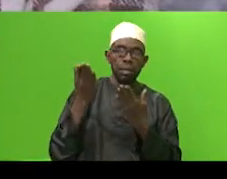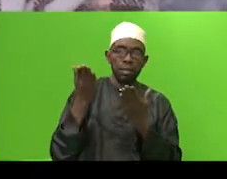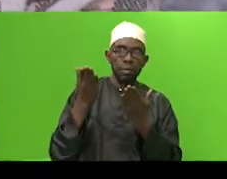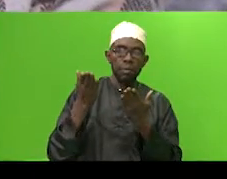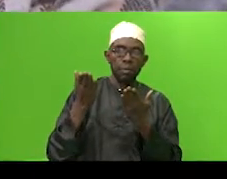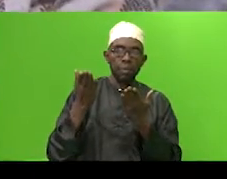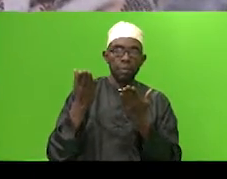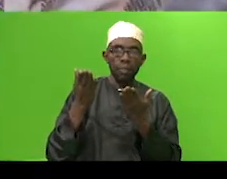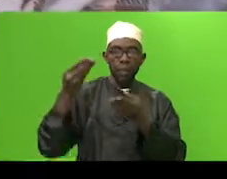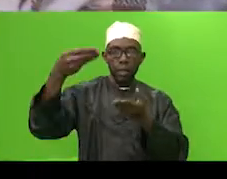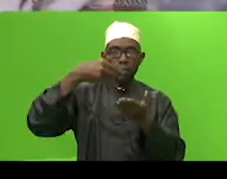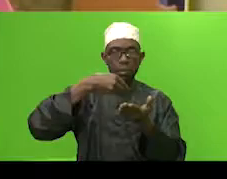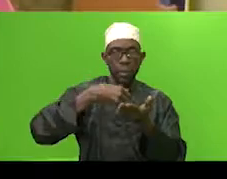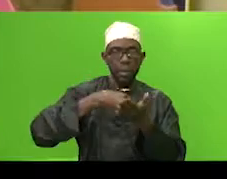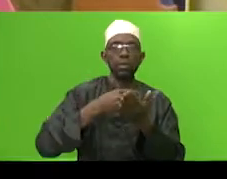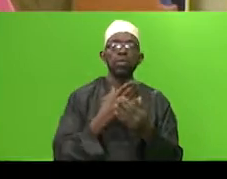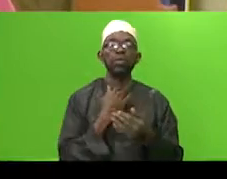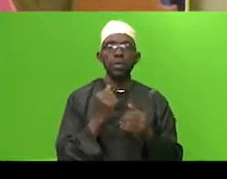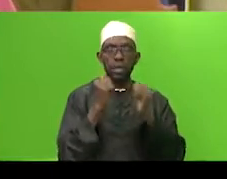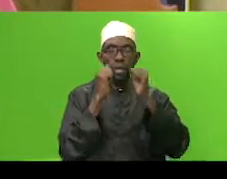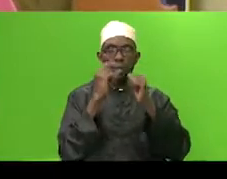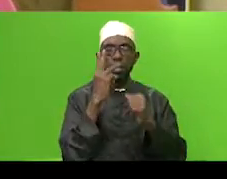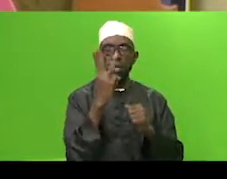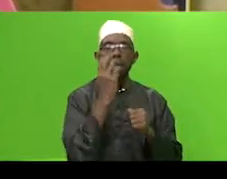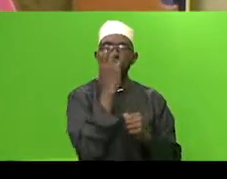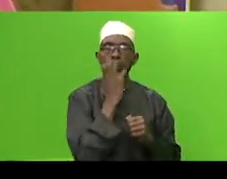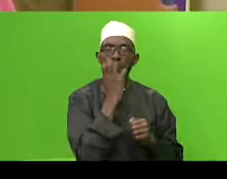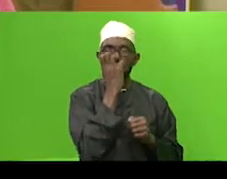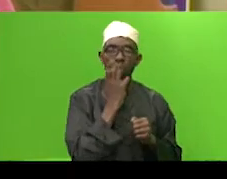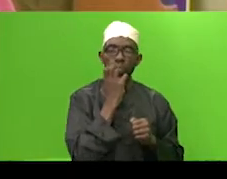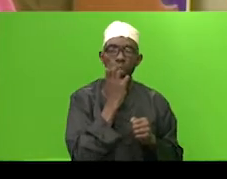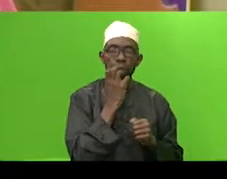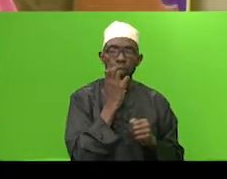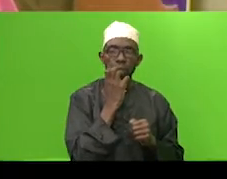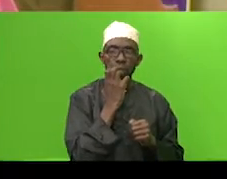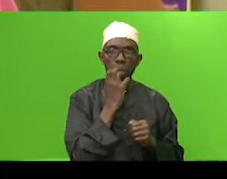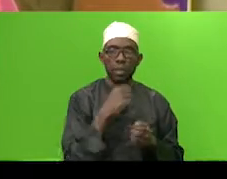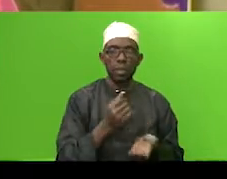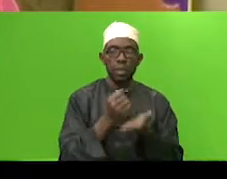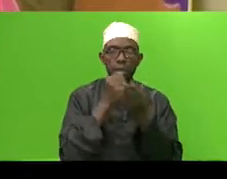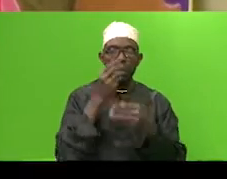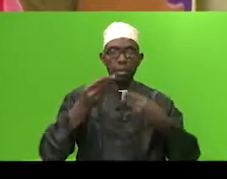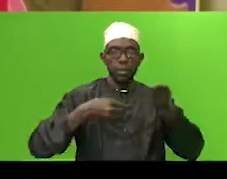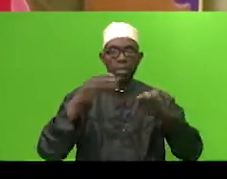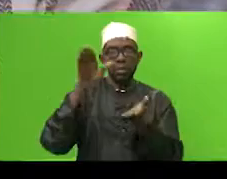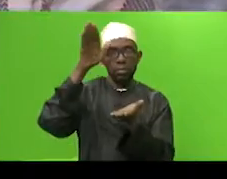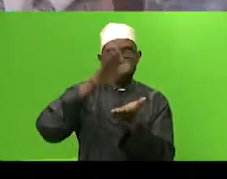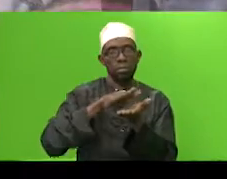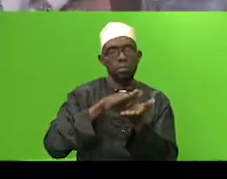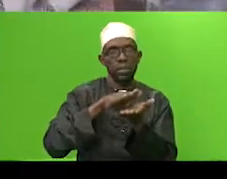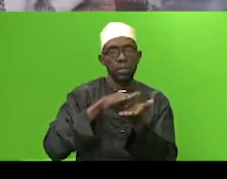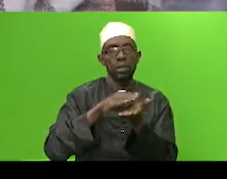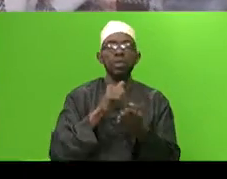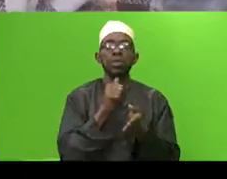mina ananunua hiyo mwenye anataka tatu juu hakuna penye nitamsaidia naye. Sasa unaona hapo biashara imeenda hivi hivi.